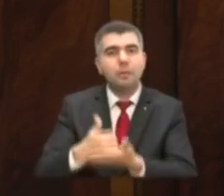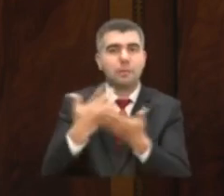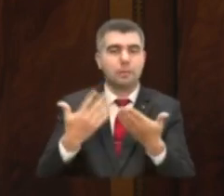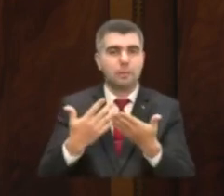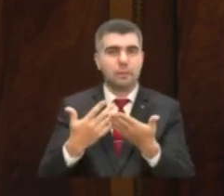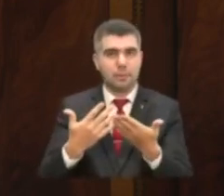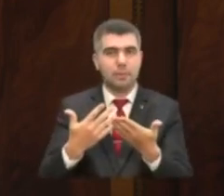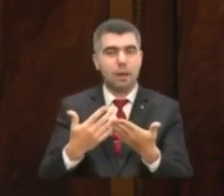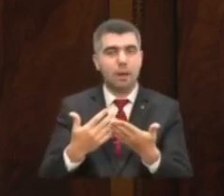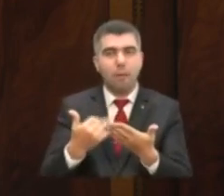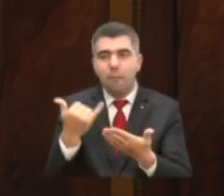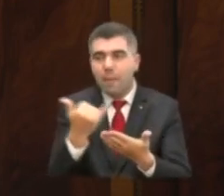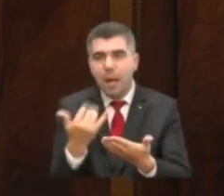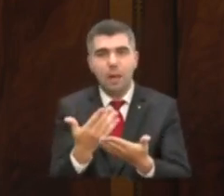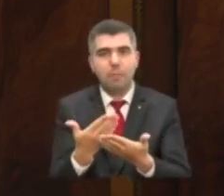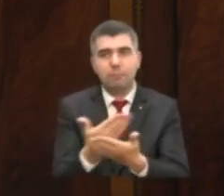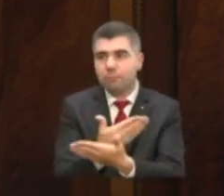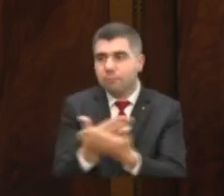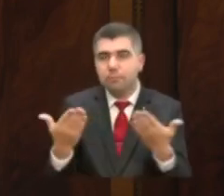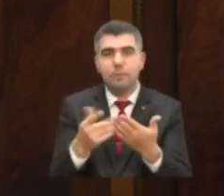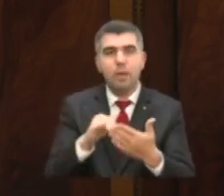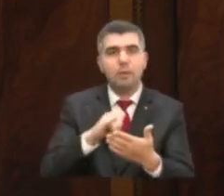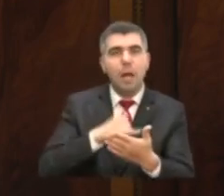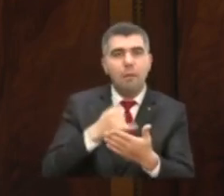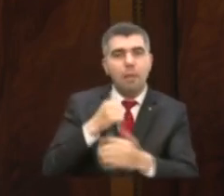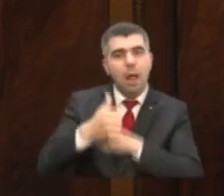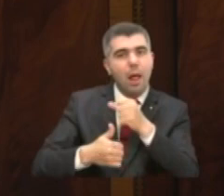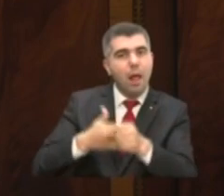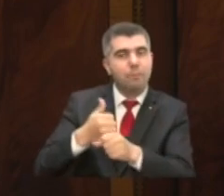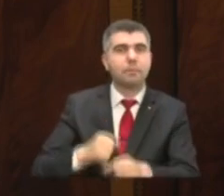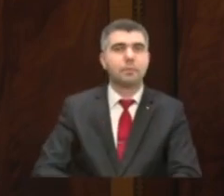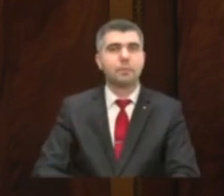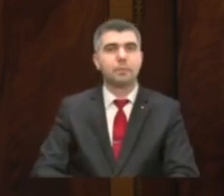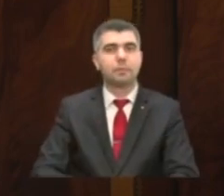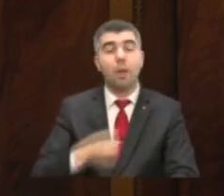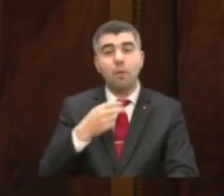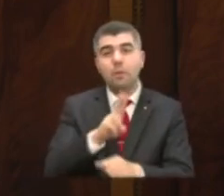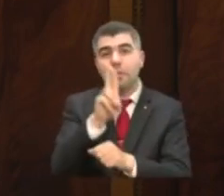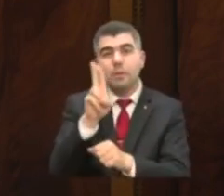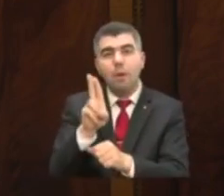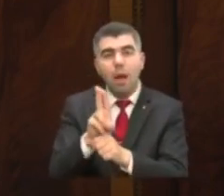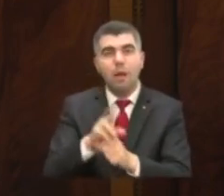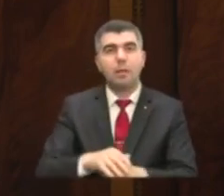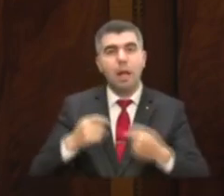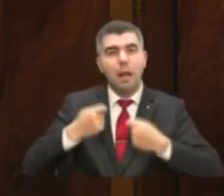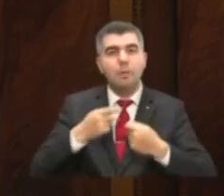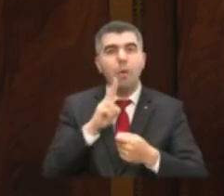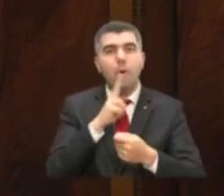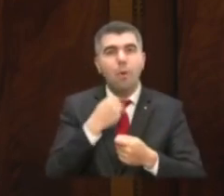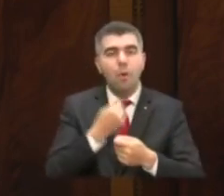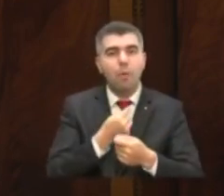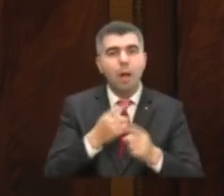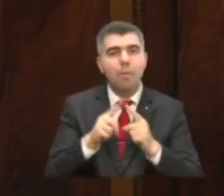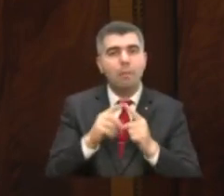العملية والأثر ديالها على الشباب من خلال هذه السنة. نسائلكم بالخصوص سيد رئيس الحكومة عن ميثاق الشباب بين